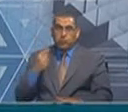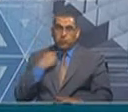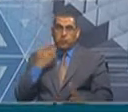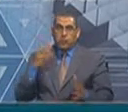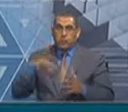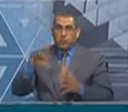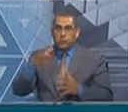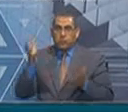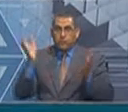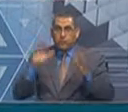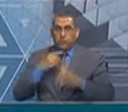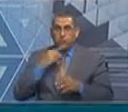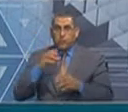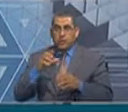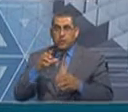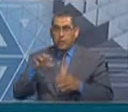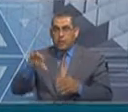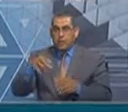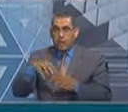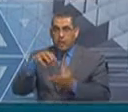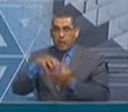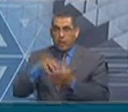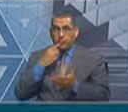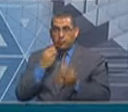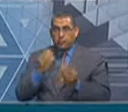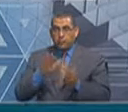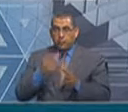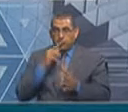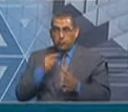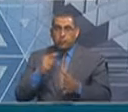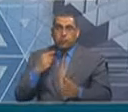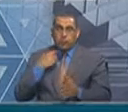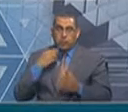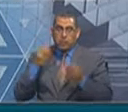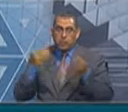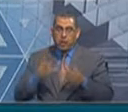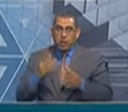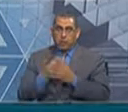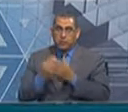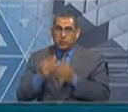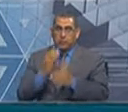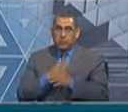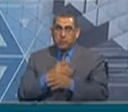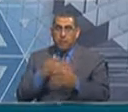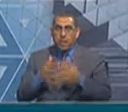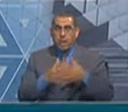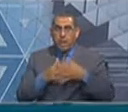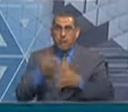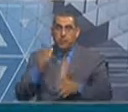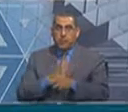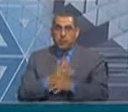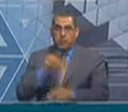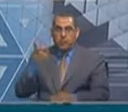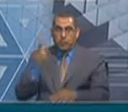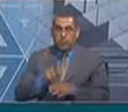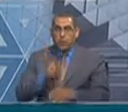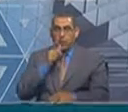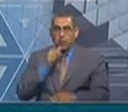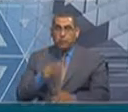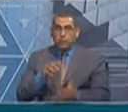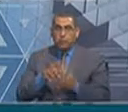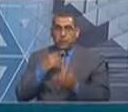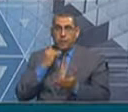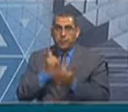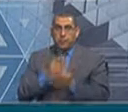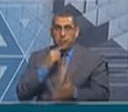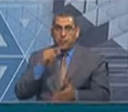الدول الكبرى، حتى الدول يعني الحقيقة الاقتصادية الكبرى، إذا نتحدث على الولايات المتحدة الأمريكية، الجانب الفرنسي، الجانب